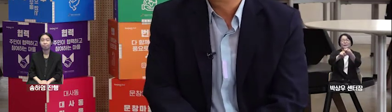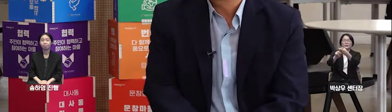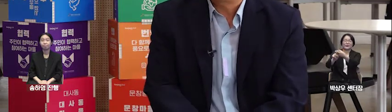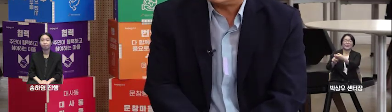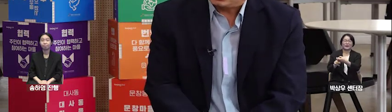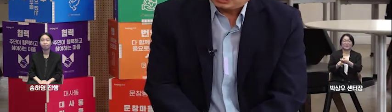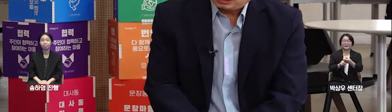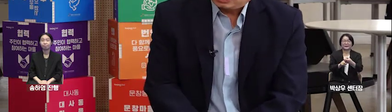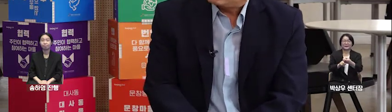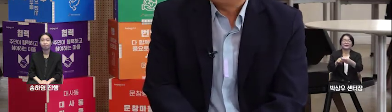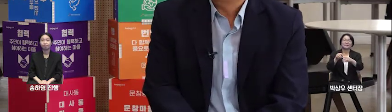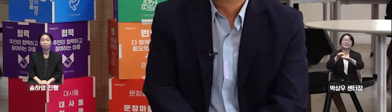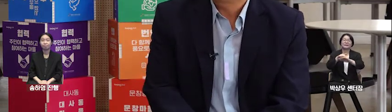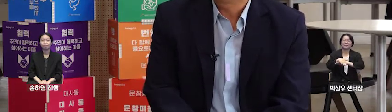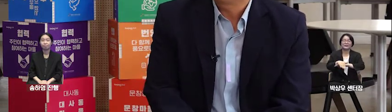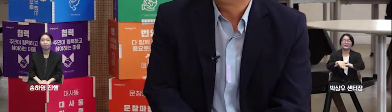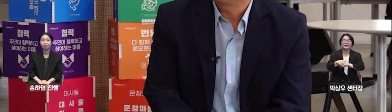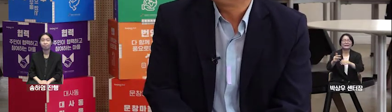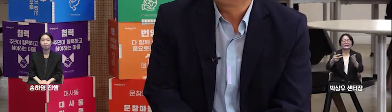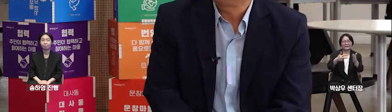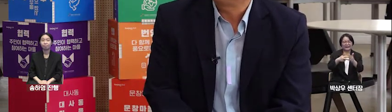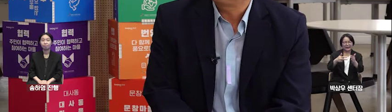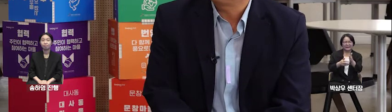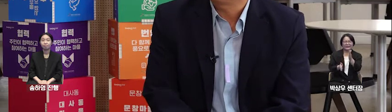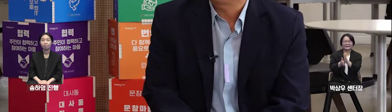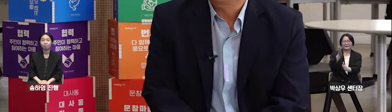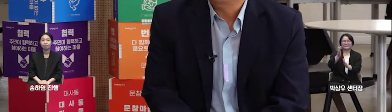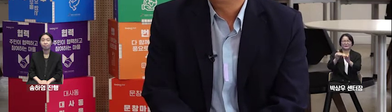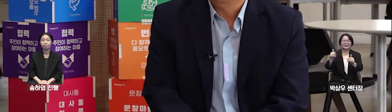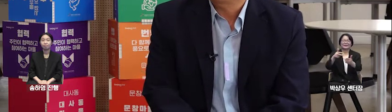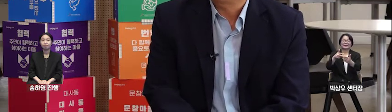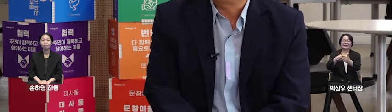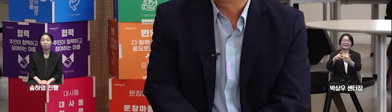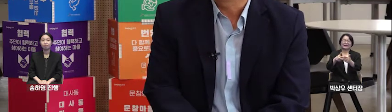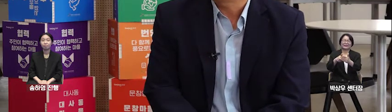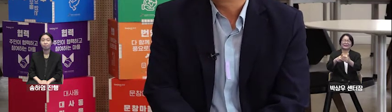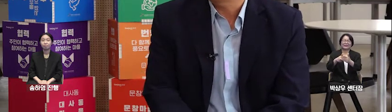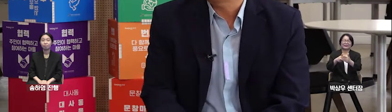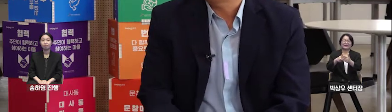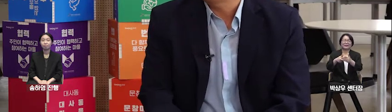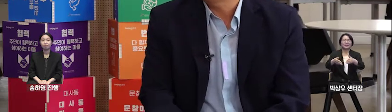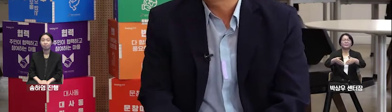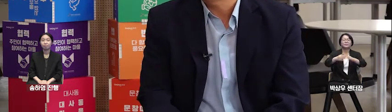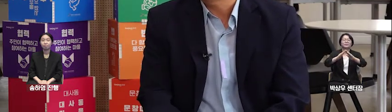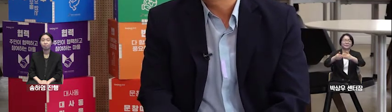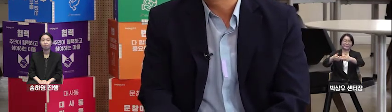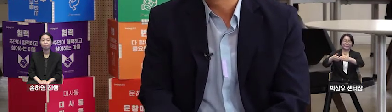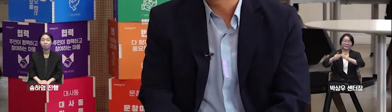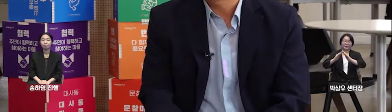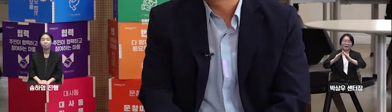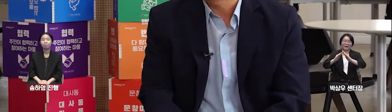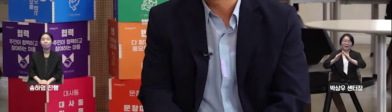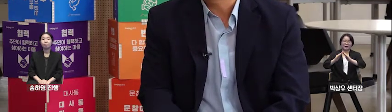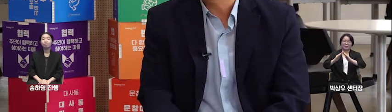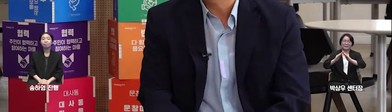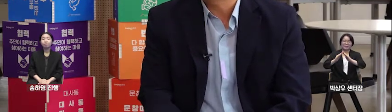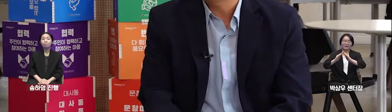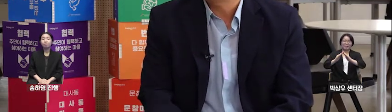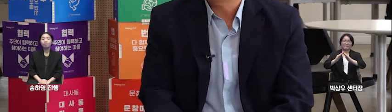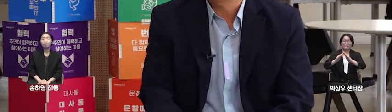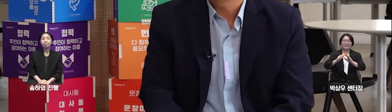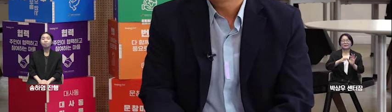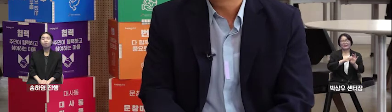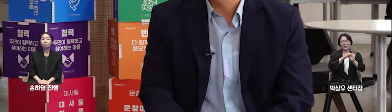이런 시민재단 이런 것들이 좀 지역에 생겨난다면 더 지속가능한 사회를 만들어가는 데 좀 도움되지